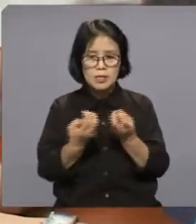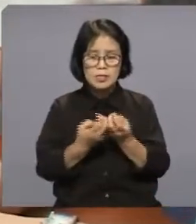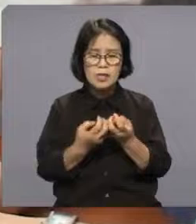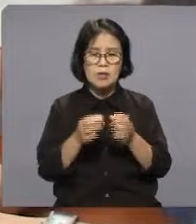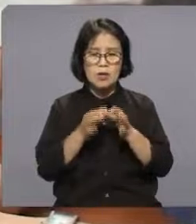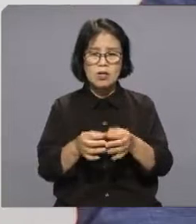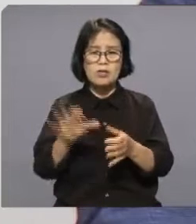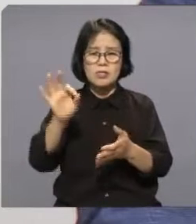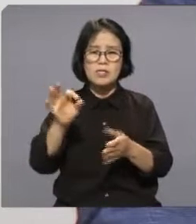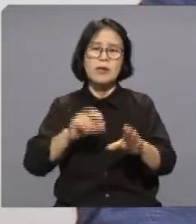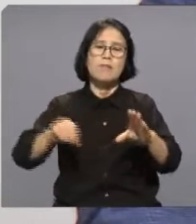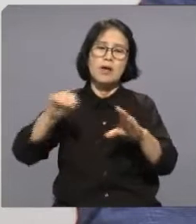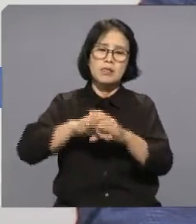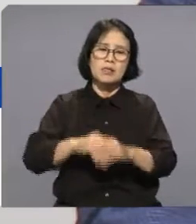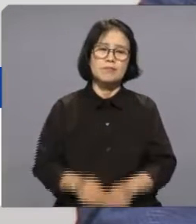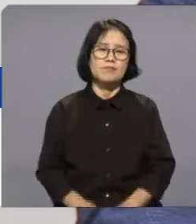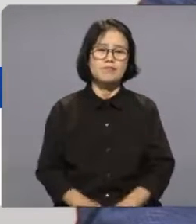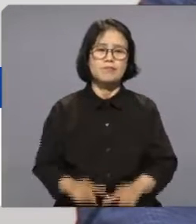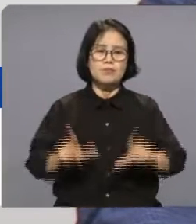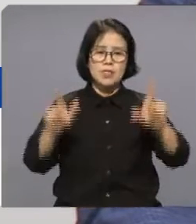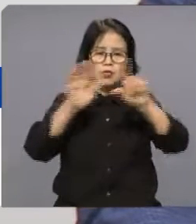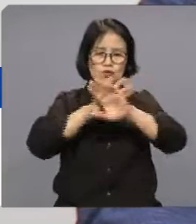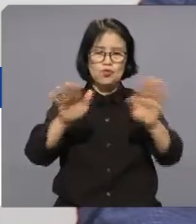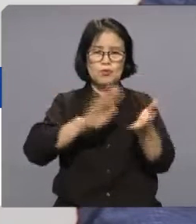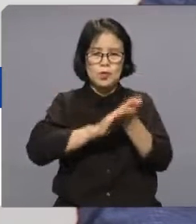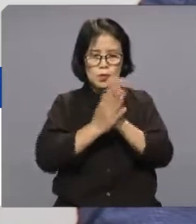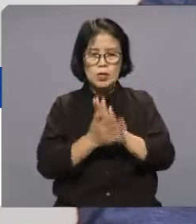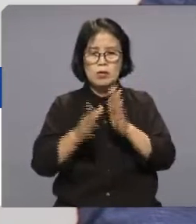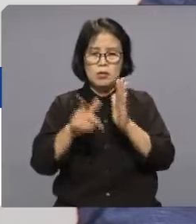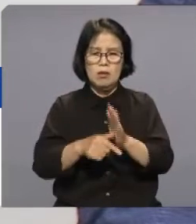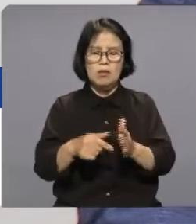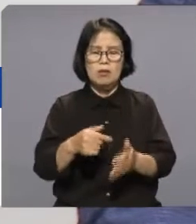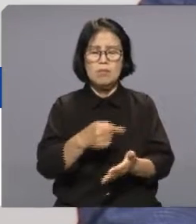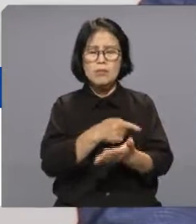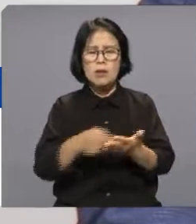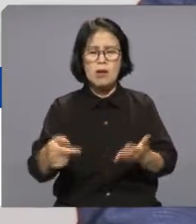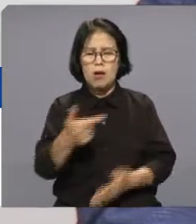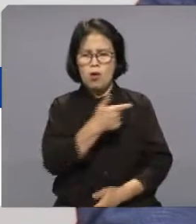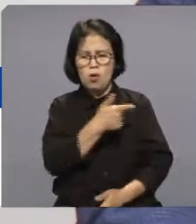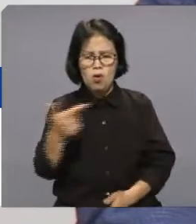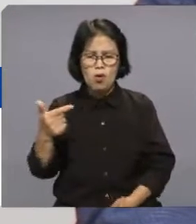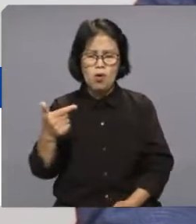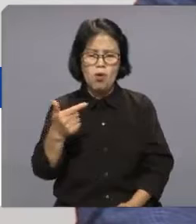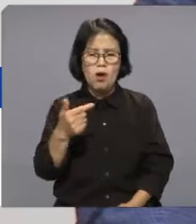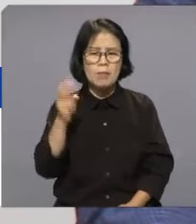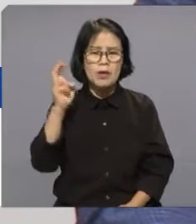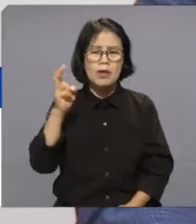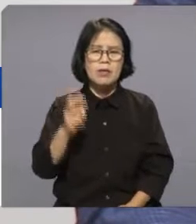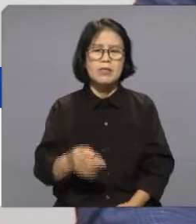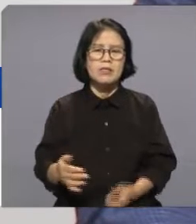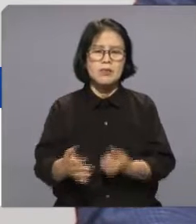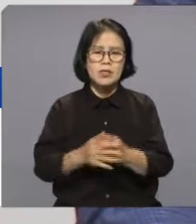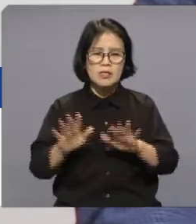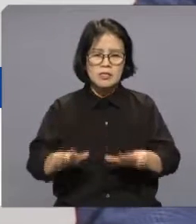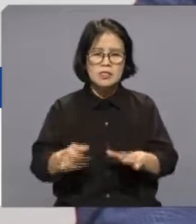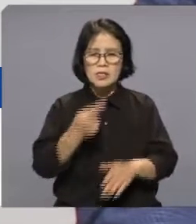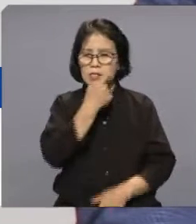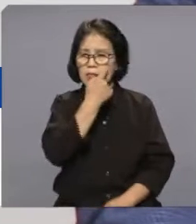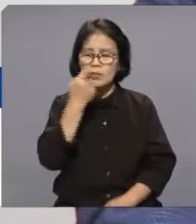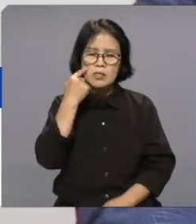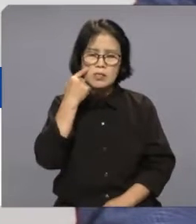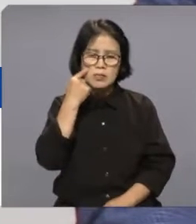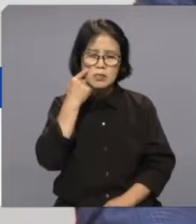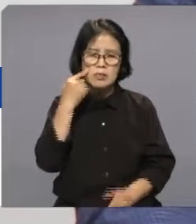예정입니다 기후변화 시대에 피해 가 상당히 클 수가 있습니다 이번에 그것이 입증이 됐기